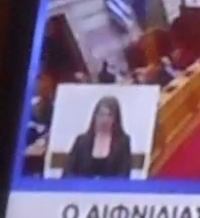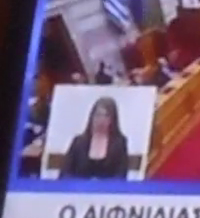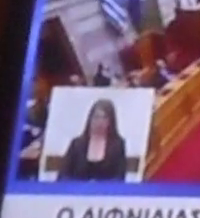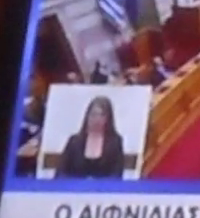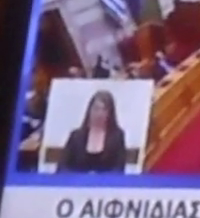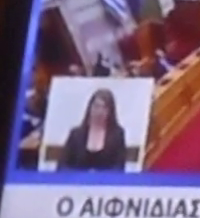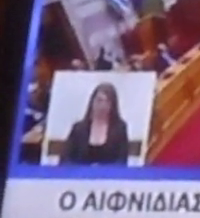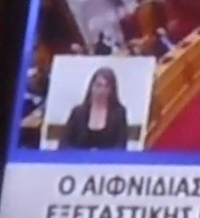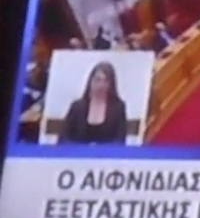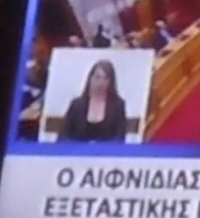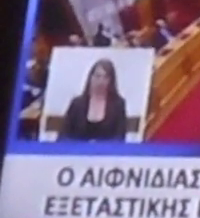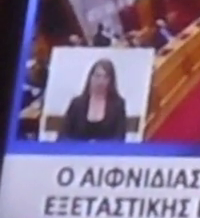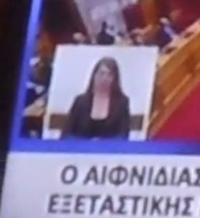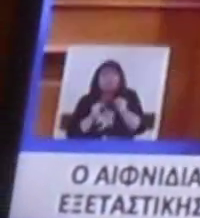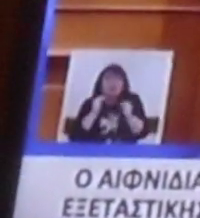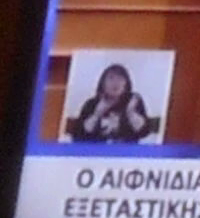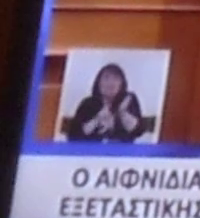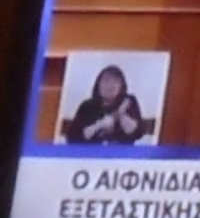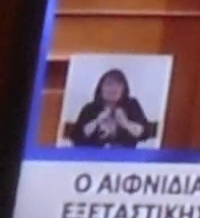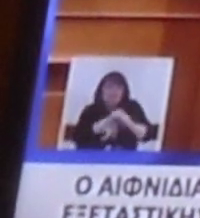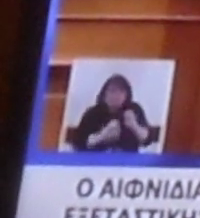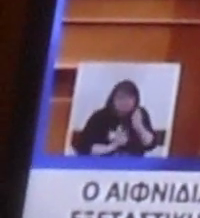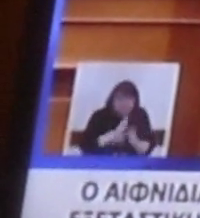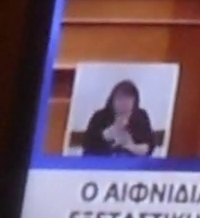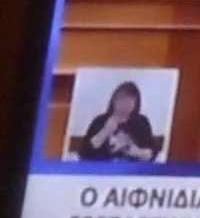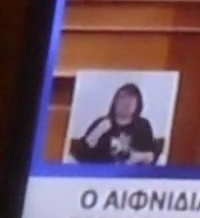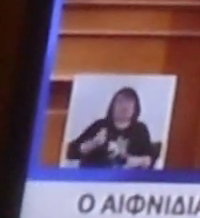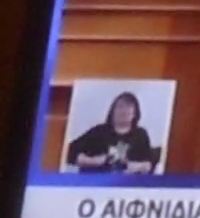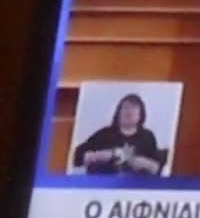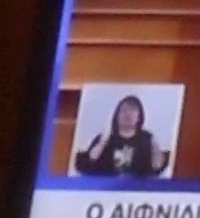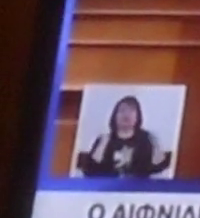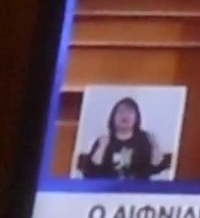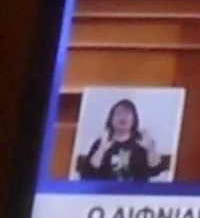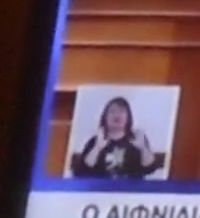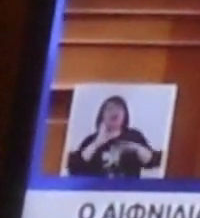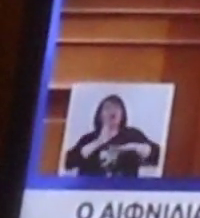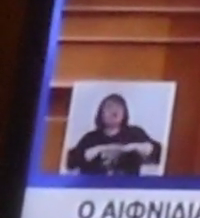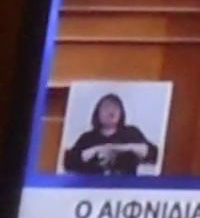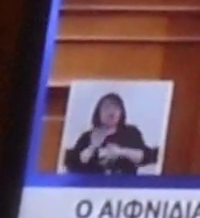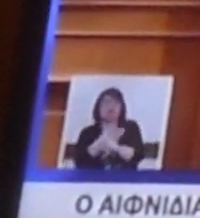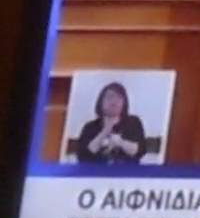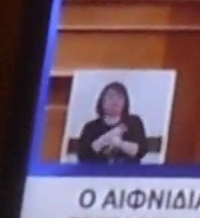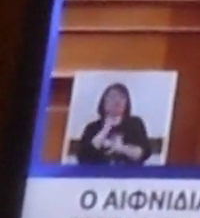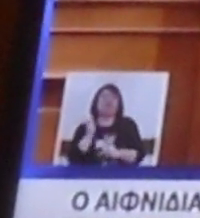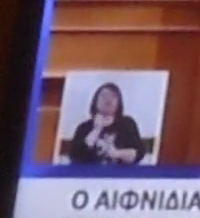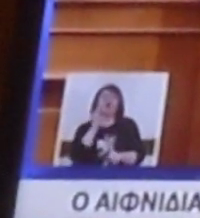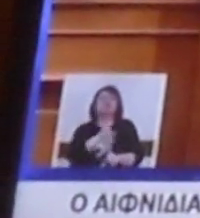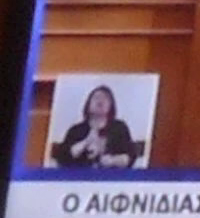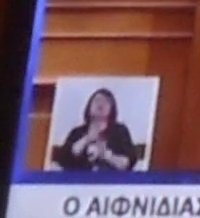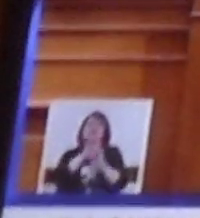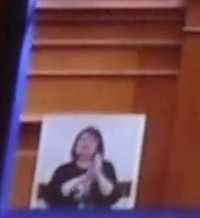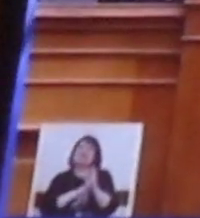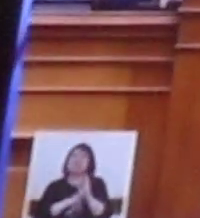συγγνώμη. Δέχτηκε πειρά από το κόμμα του να μην το κάνει αυτό. Γιατί του είπαν θα μας χαλάσει το